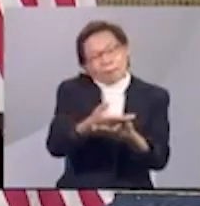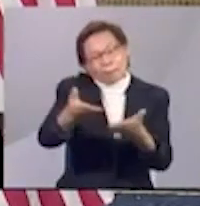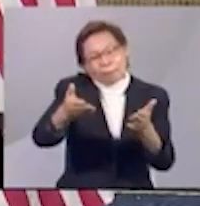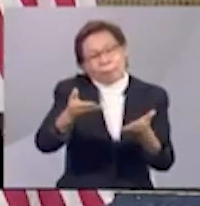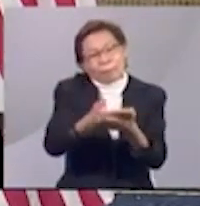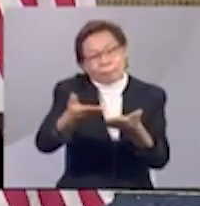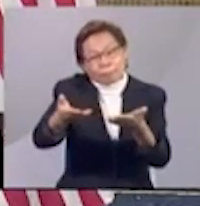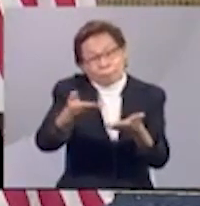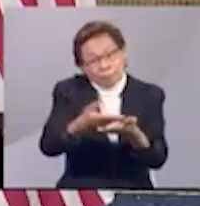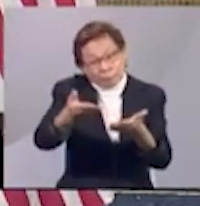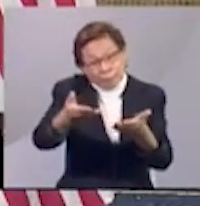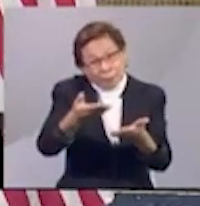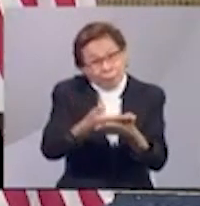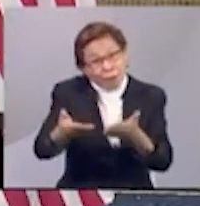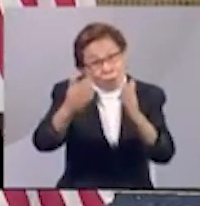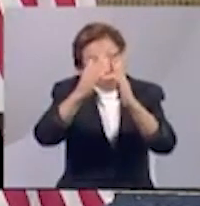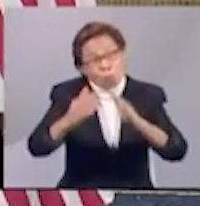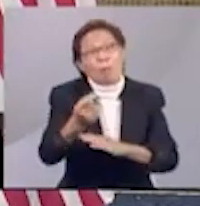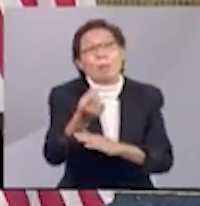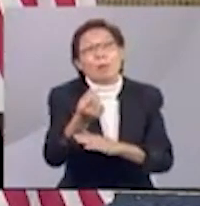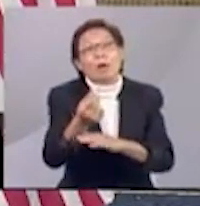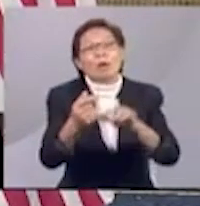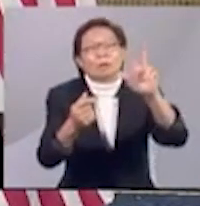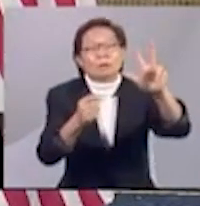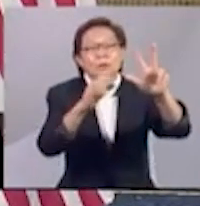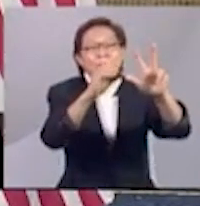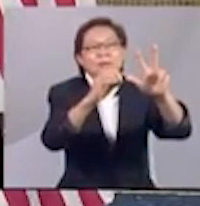rumah kediaman yang bernilai antara